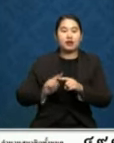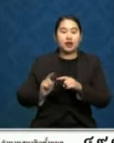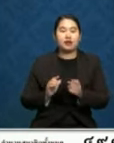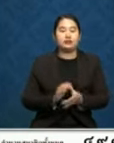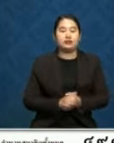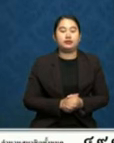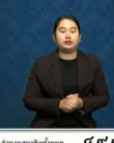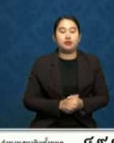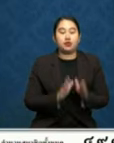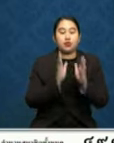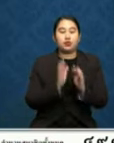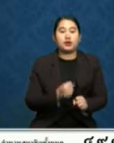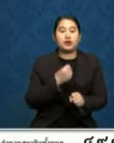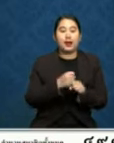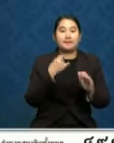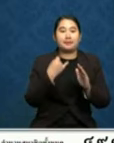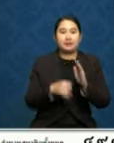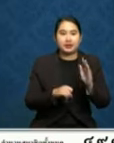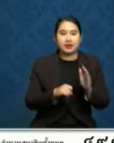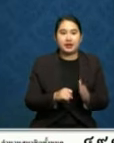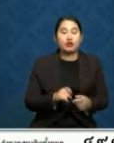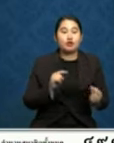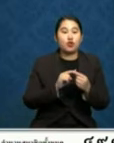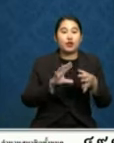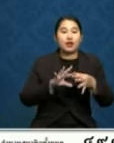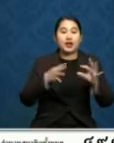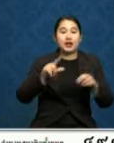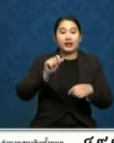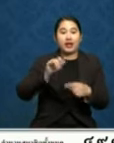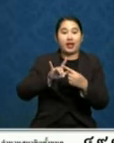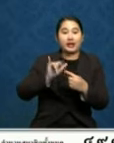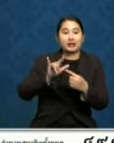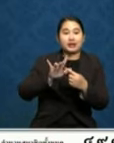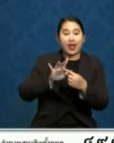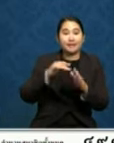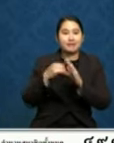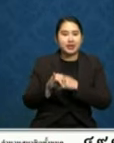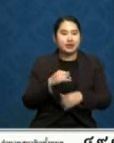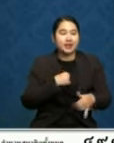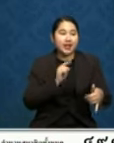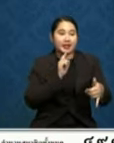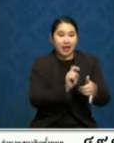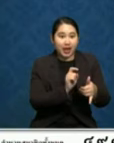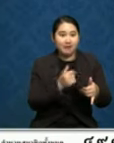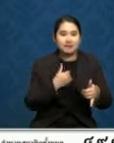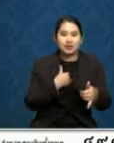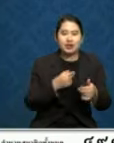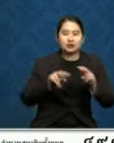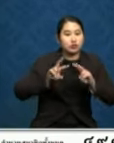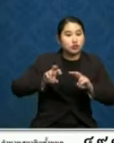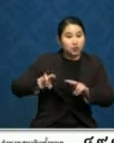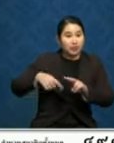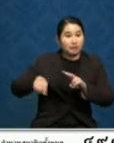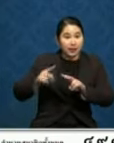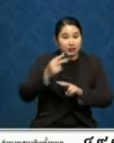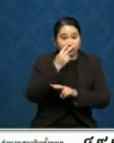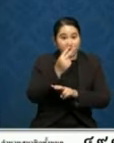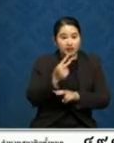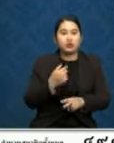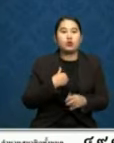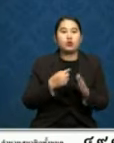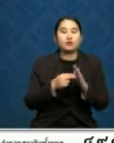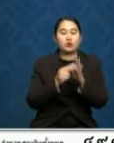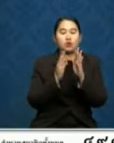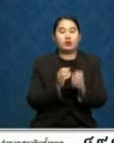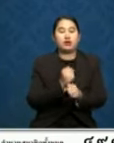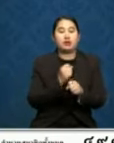ที่ผู้กระทำผิดในคดีอาญาเนี่ยนะครับศาลจะลงโทษเนี่ยเขาก็จะถามก่อนว่า ไปสืบสอบไหมสืบสอบเนี่ยเจ้าหน้าที่เขาก็ต้อง